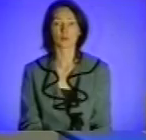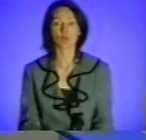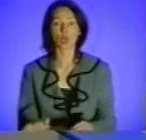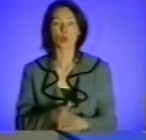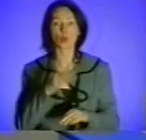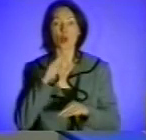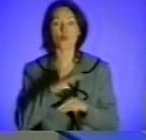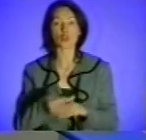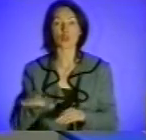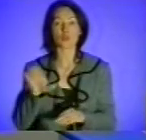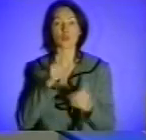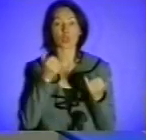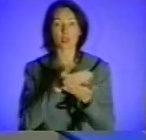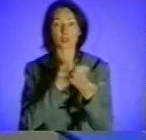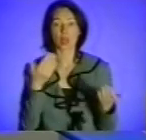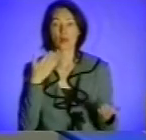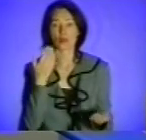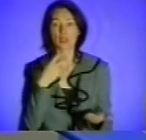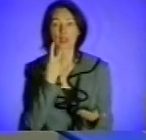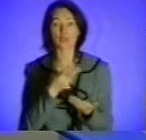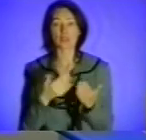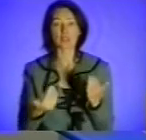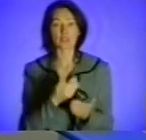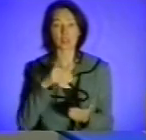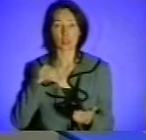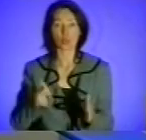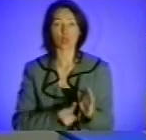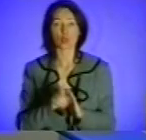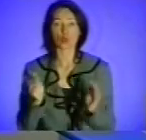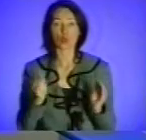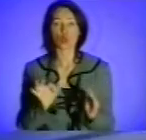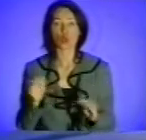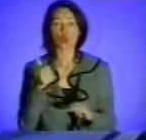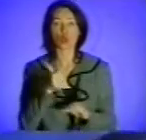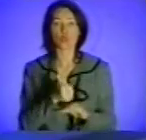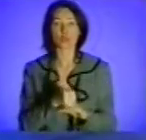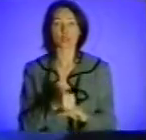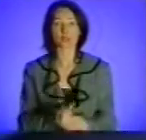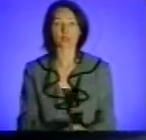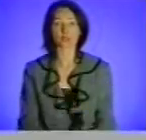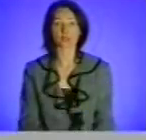Доброго вечора усім, хто зараз з нами. Ви дивитесь Вісті ТТБ. Спочатку коротко про головне.